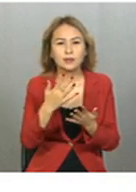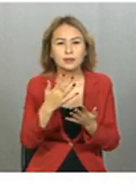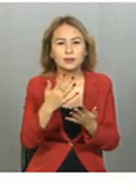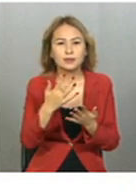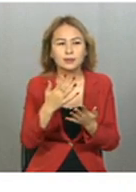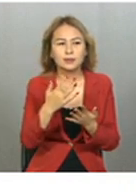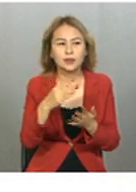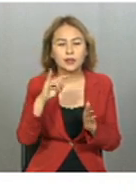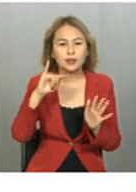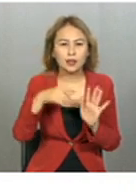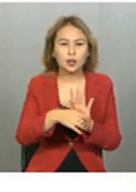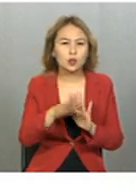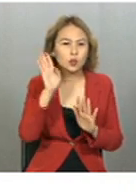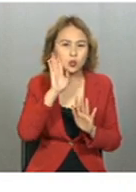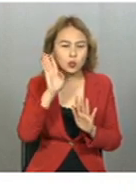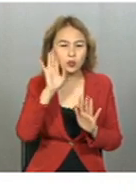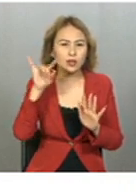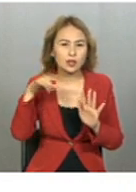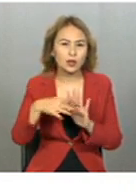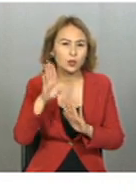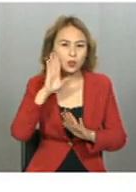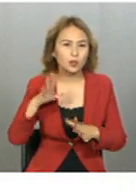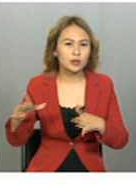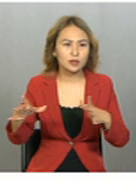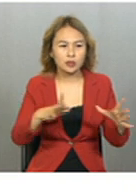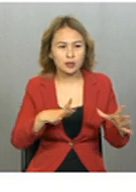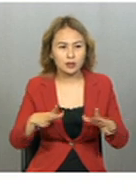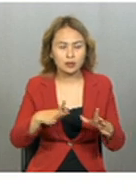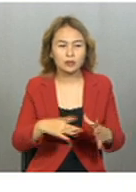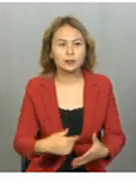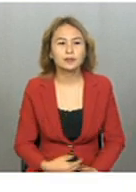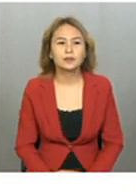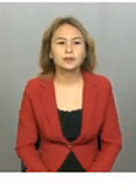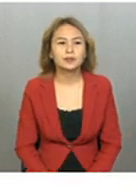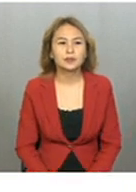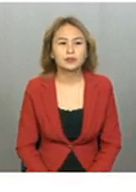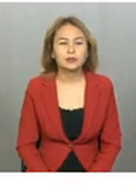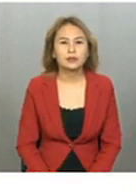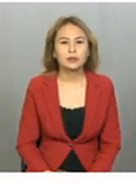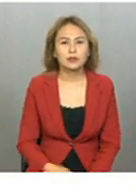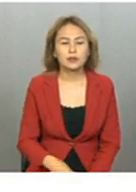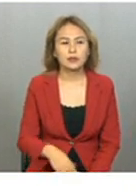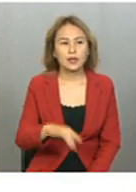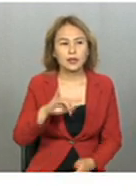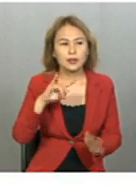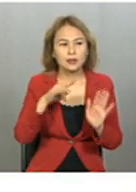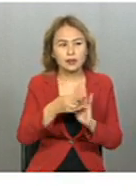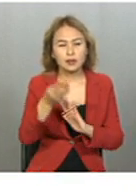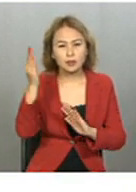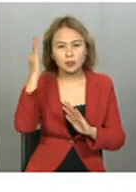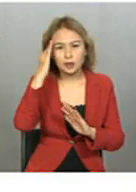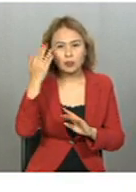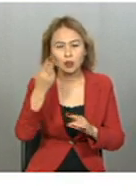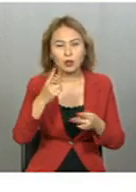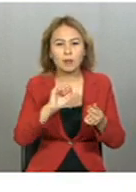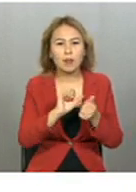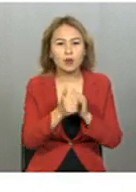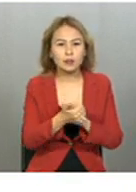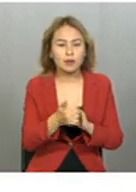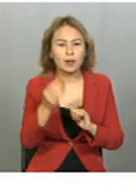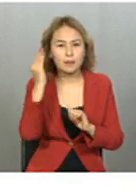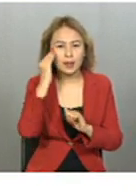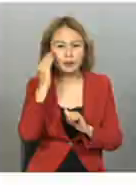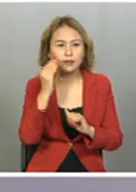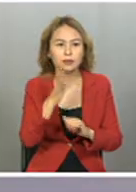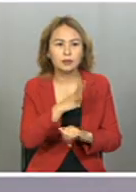су, терең өзен, терең құдық болады екен. Ал терең білім дегеніміз ауыспалы мағынада жұмсалған